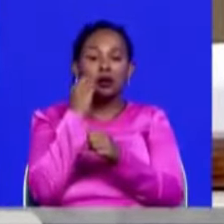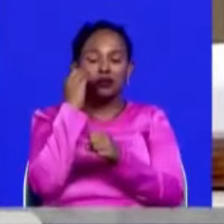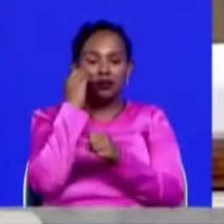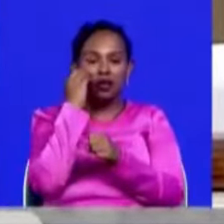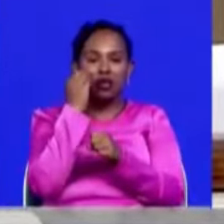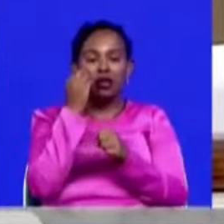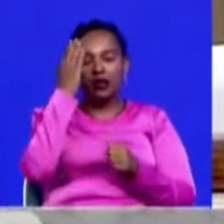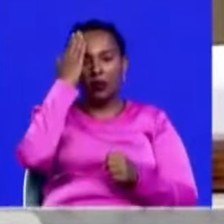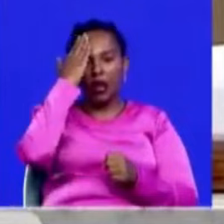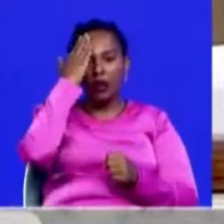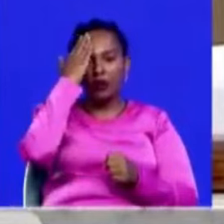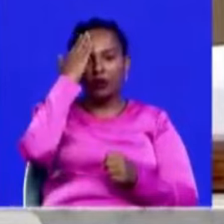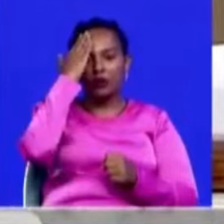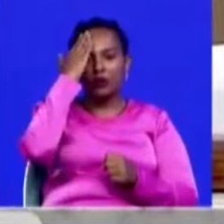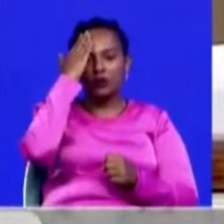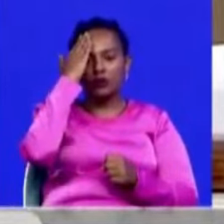እንደሚያውቀው